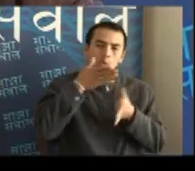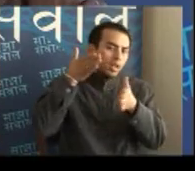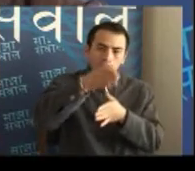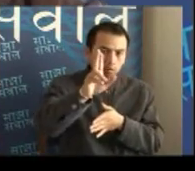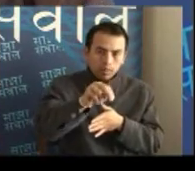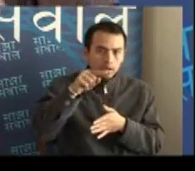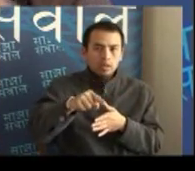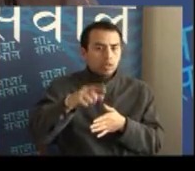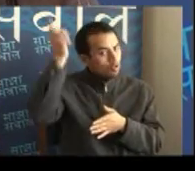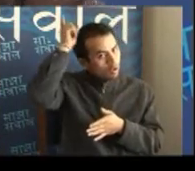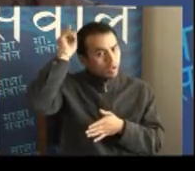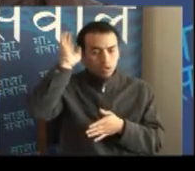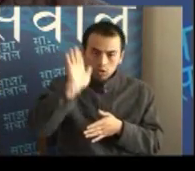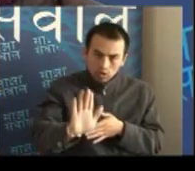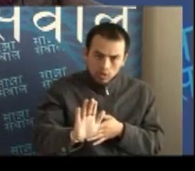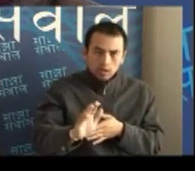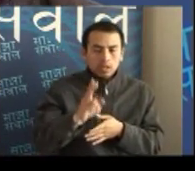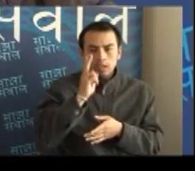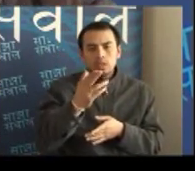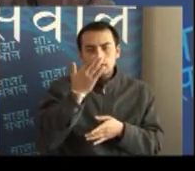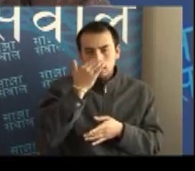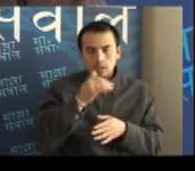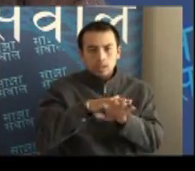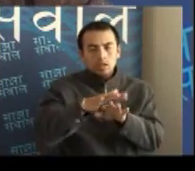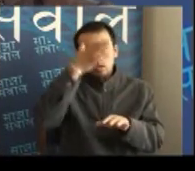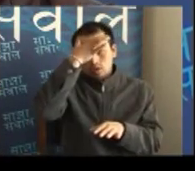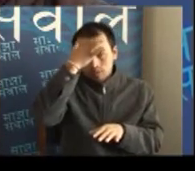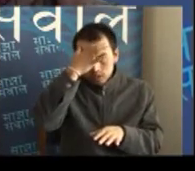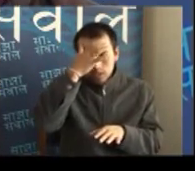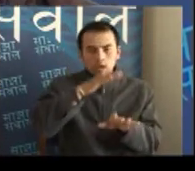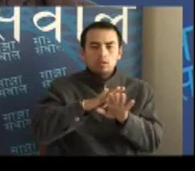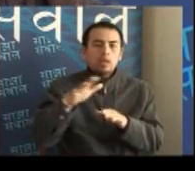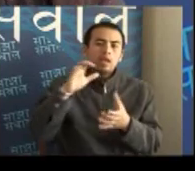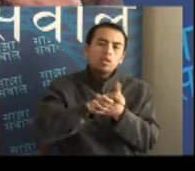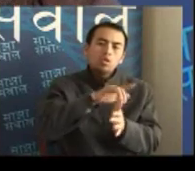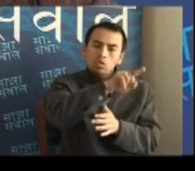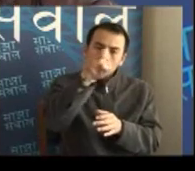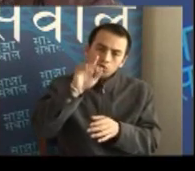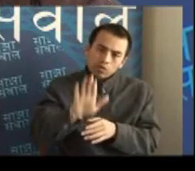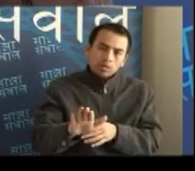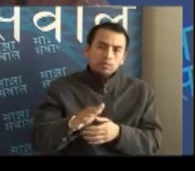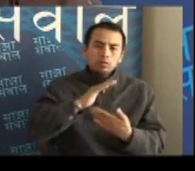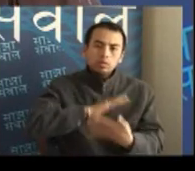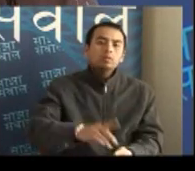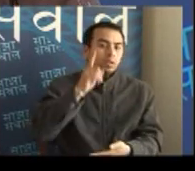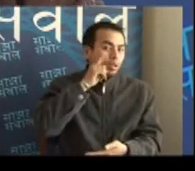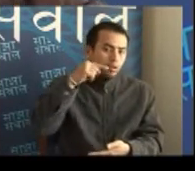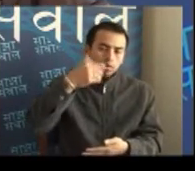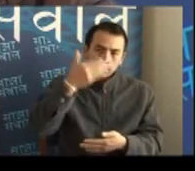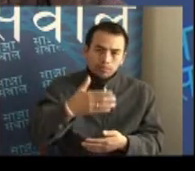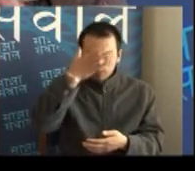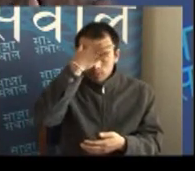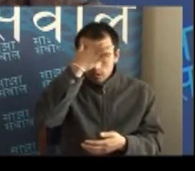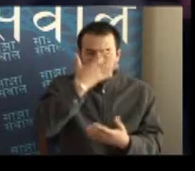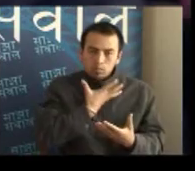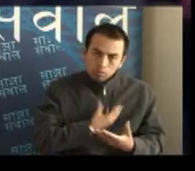पर्ने यहाँको यो परिवेश नै यो भएको हुँदाखेरि हामीले चाहिँ यहाँ थुप्रै समस्याहरू छन्। साथीहरू सबै हुनुहुन्छ, मैले पनि जन्मदादेखिको अहिलेसम्ममा